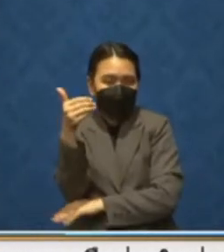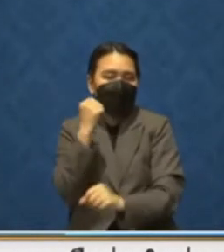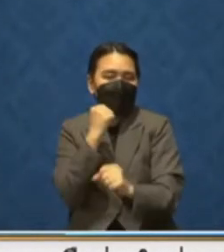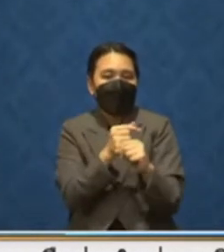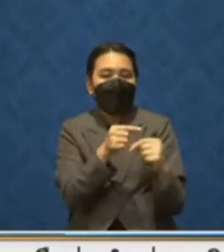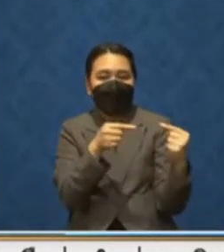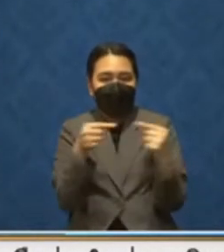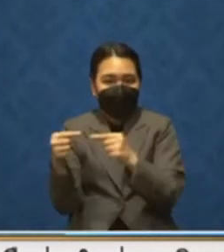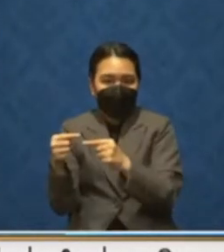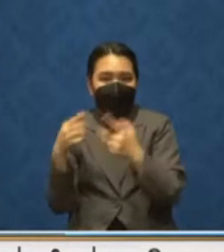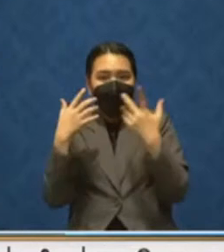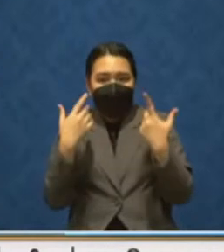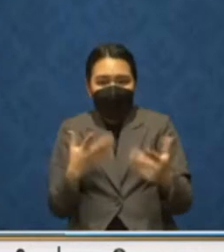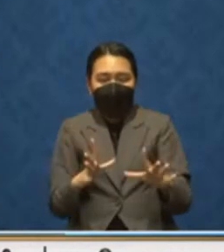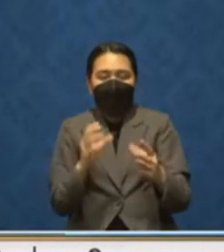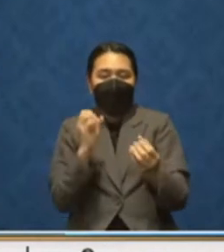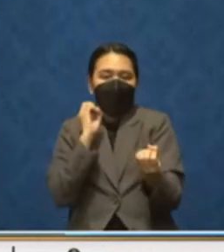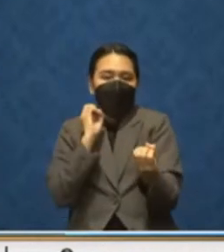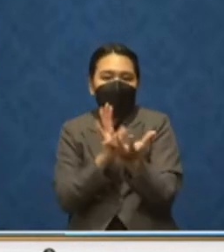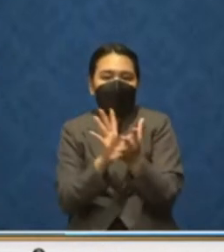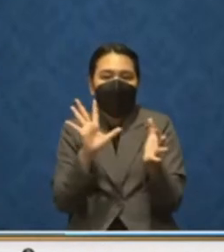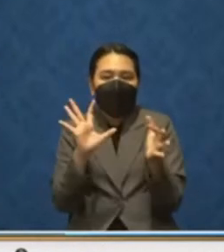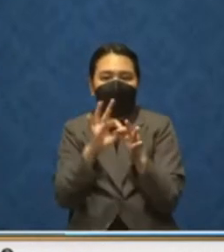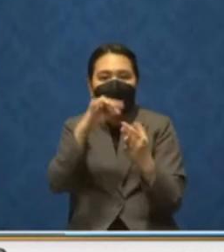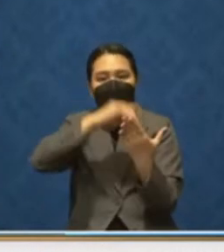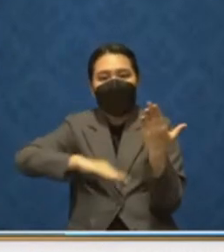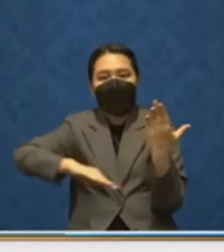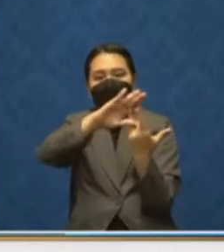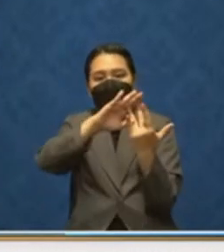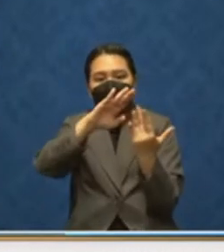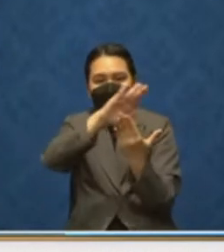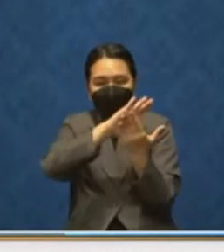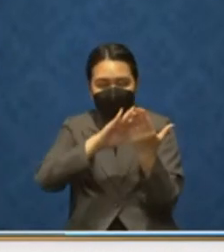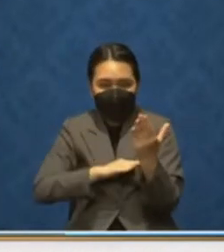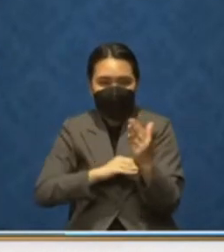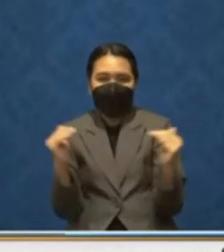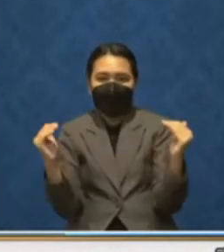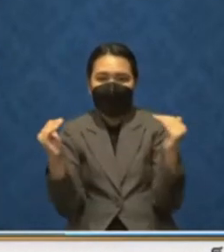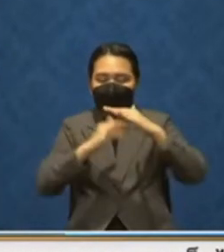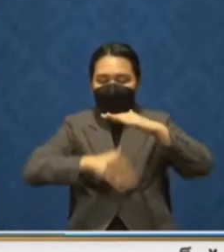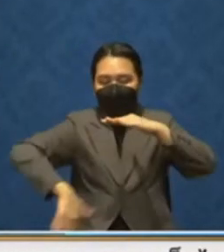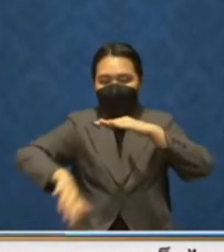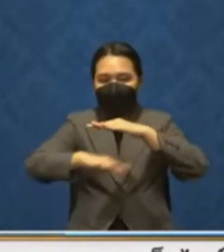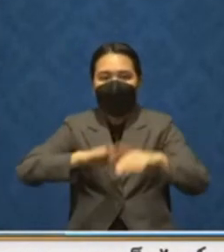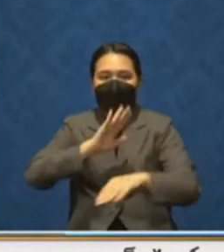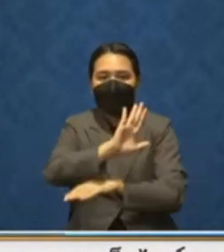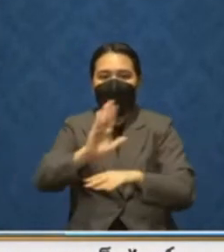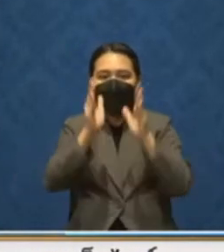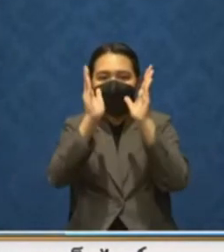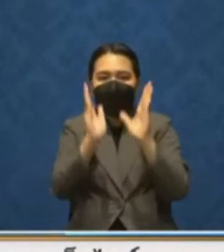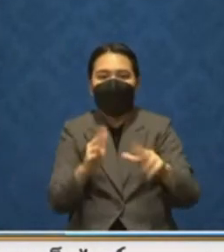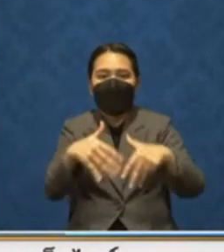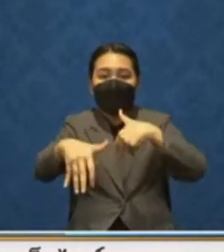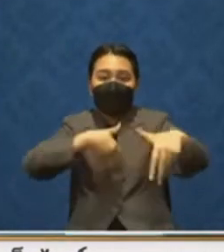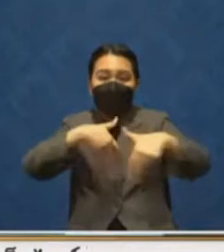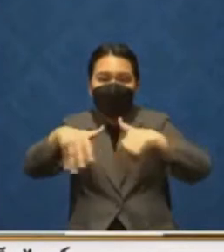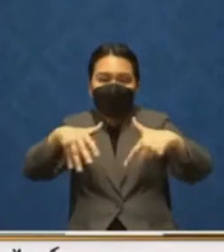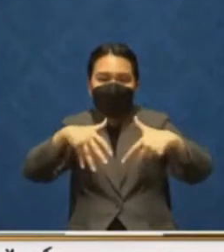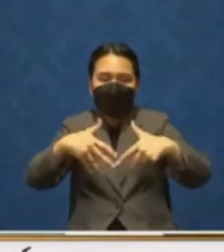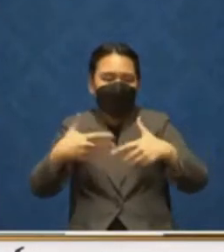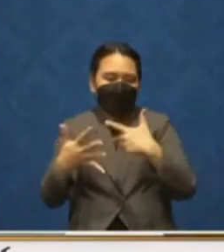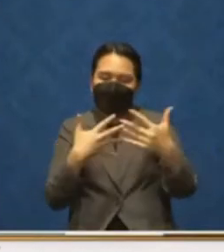มันมีผลกระทบต่อภาพลักษณ์ประเทศและเวอร์ซิตี้ 20ผลงานของความเป็นคนซึ่งไม่อาจให้อภัยได้